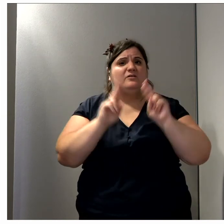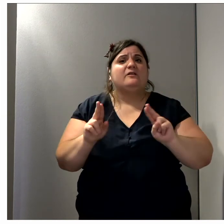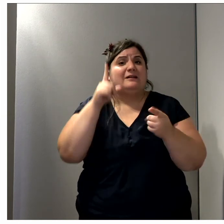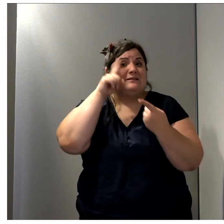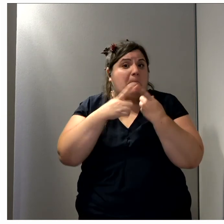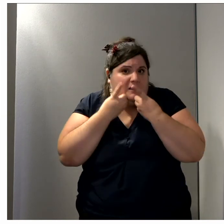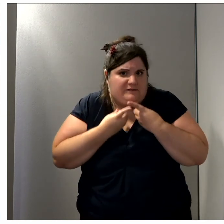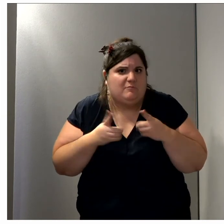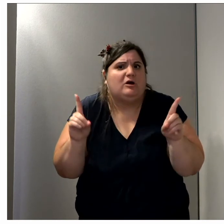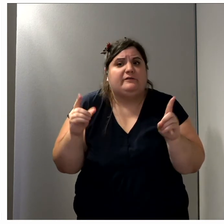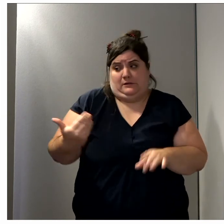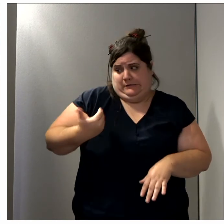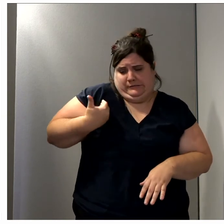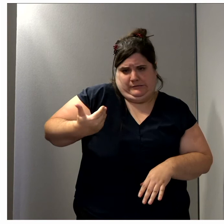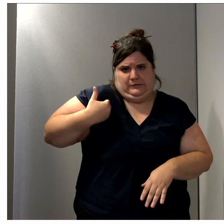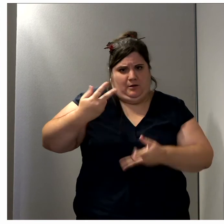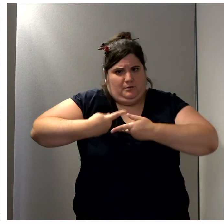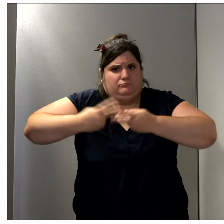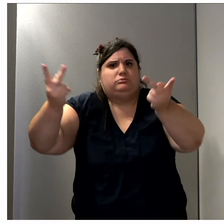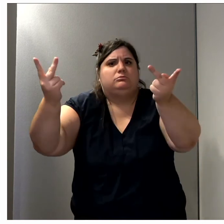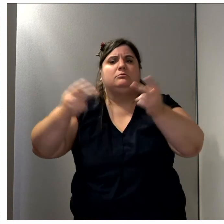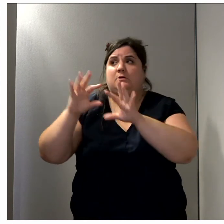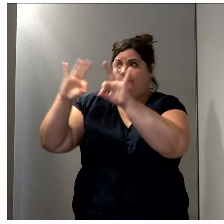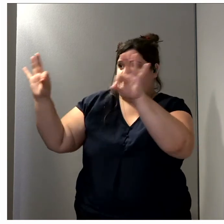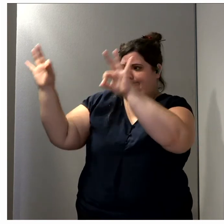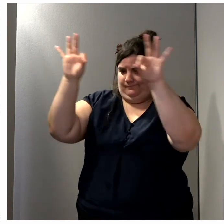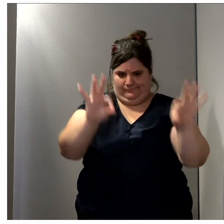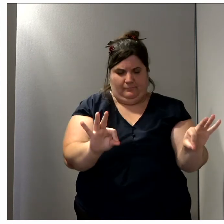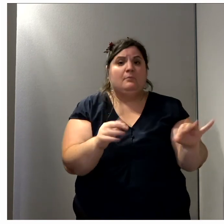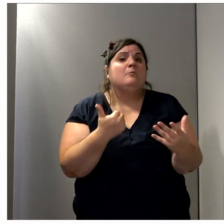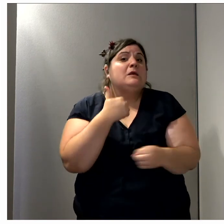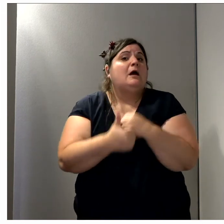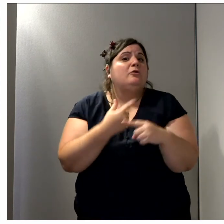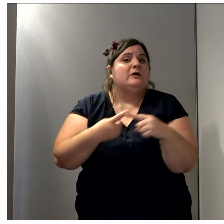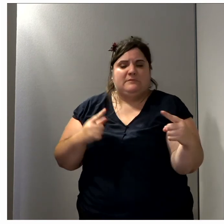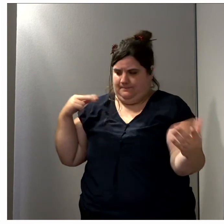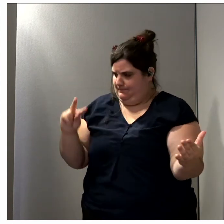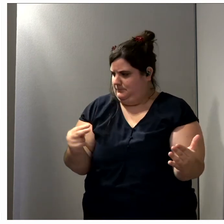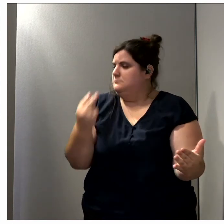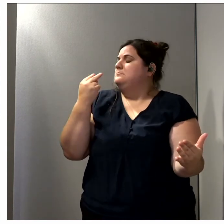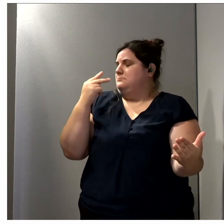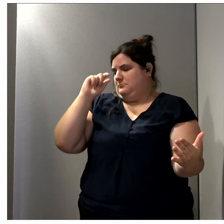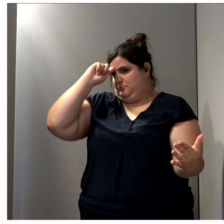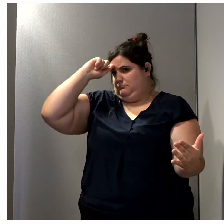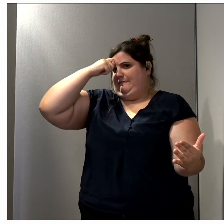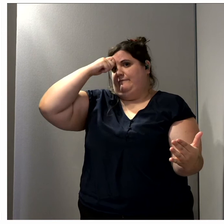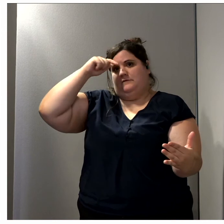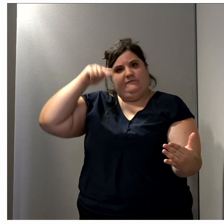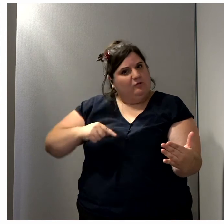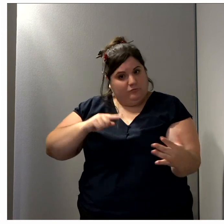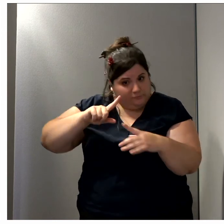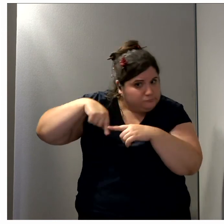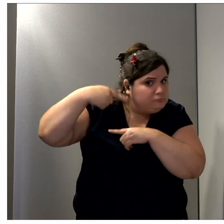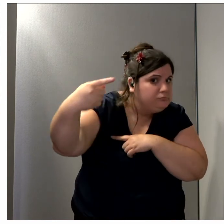jours, qu'il fallait tirer les enseignements de ces 18 derniers mois pour faire en sorte qu'à l'avenir, en période